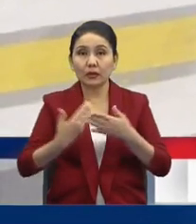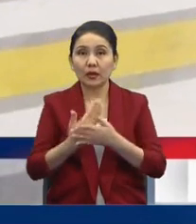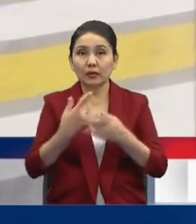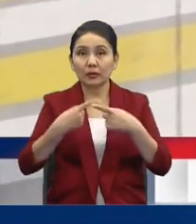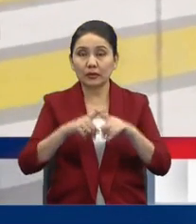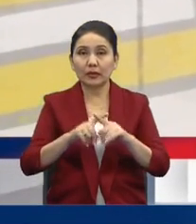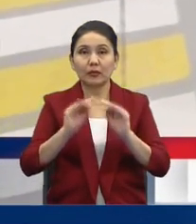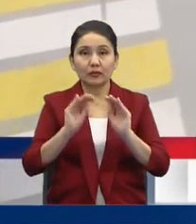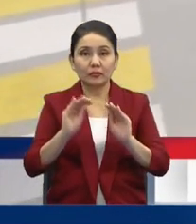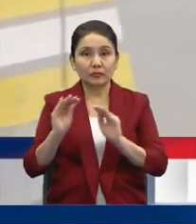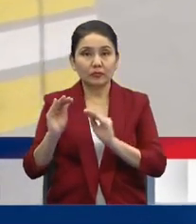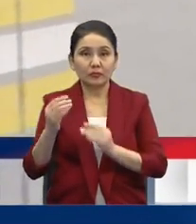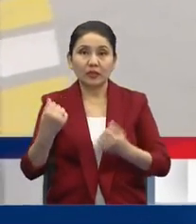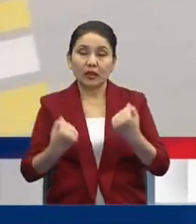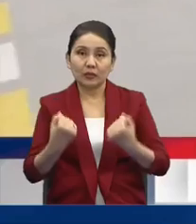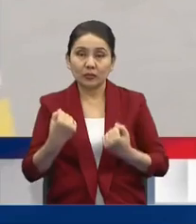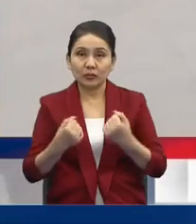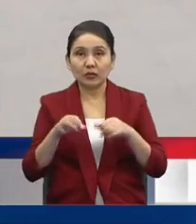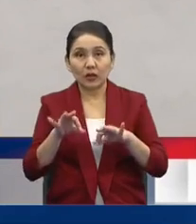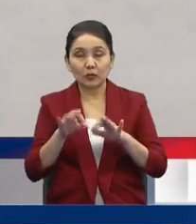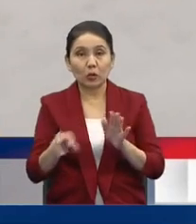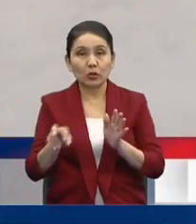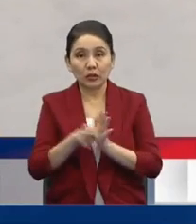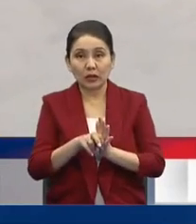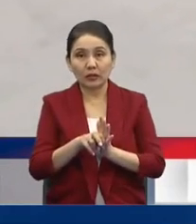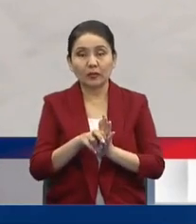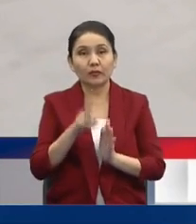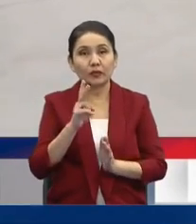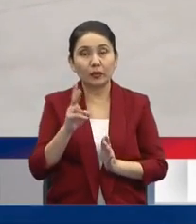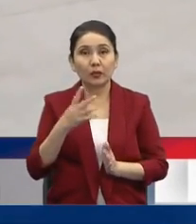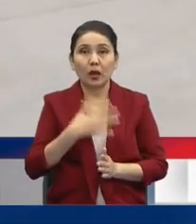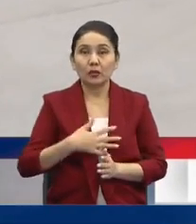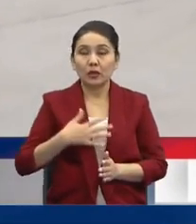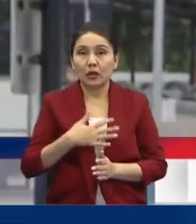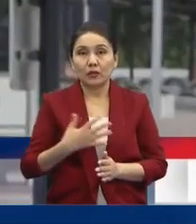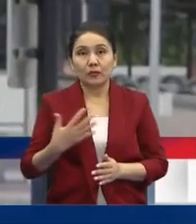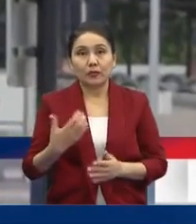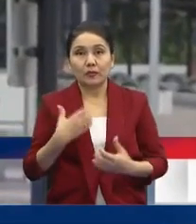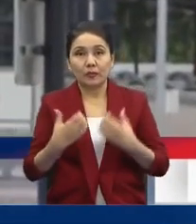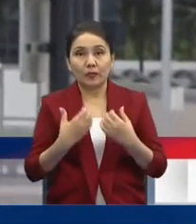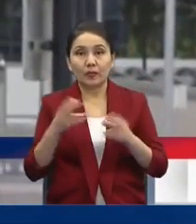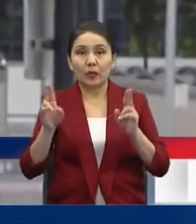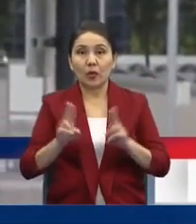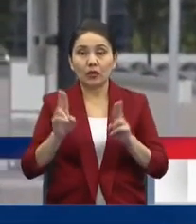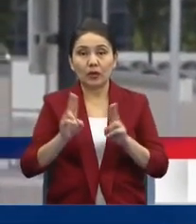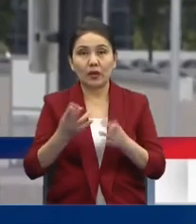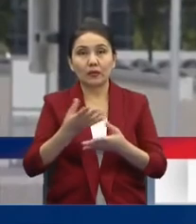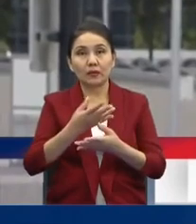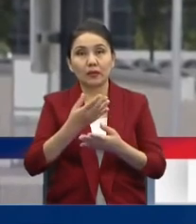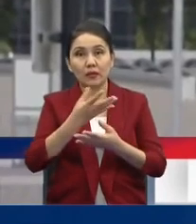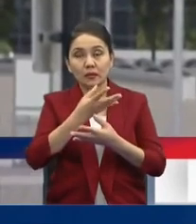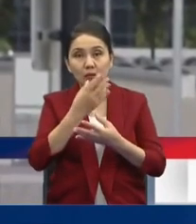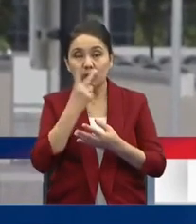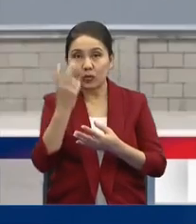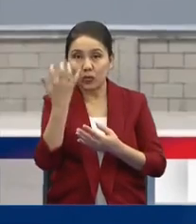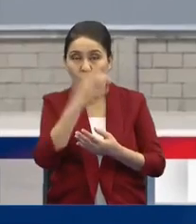yangi o'quyotgan haydovchi transport vositasiga o'tirganda kimdir misol uchun hayajonlanib boshqa qilib qoidalar yo belgini